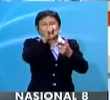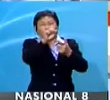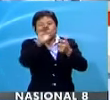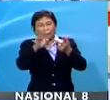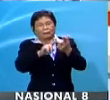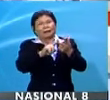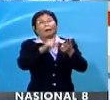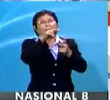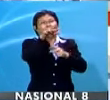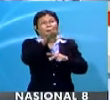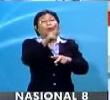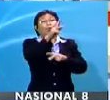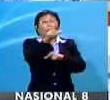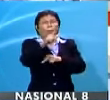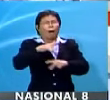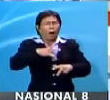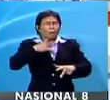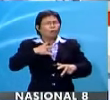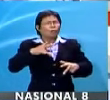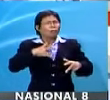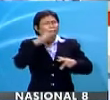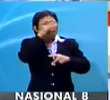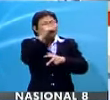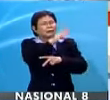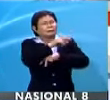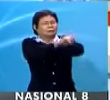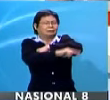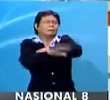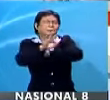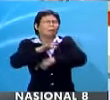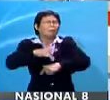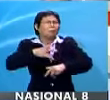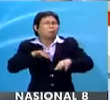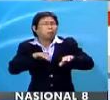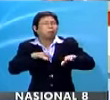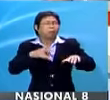dan I turut dirasai di Melaka dan negeri